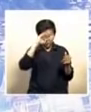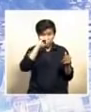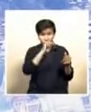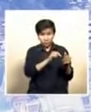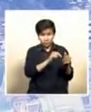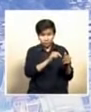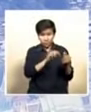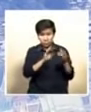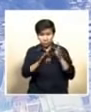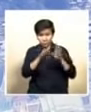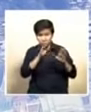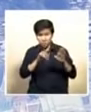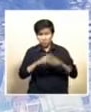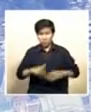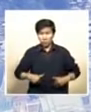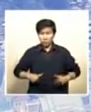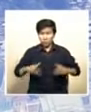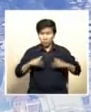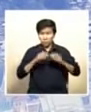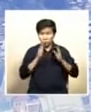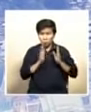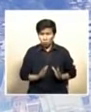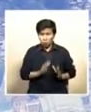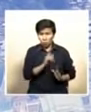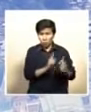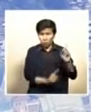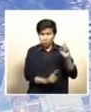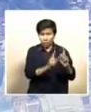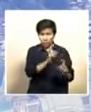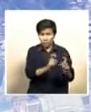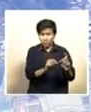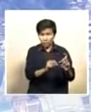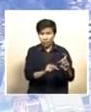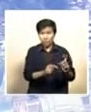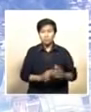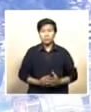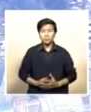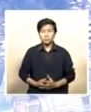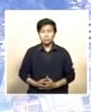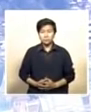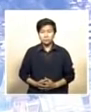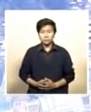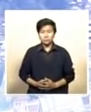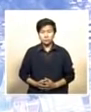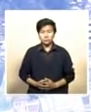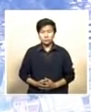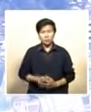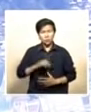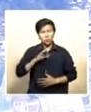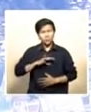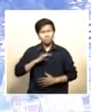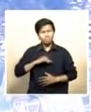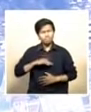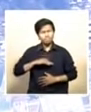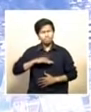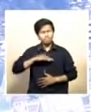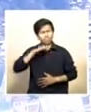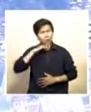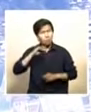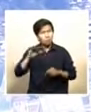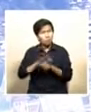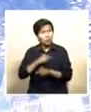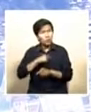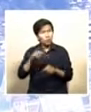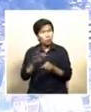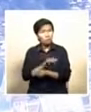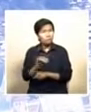ขอให้เข้มงวดกับมาตรการอยู่กับบ้าน stay home อย่างที่เขาทำกันทั่วโล